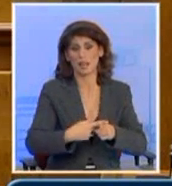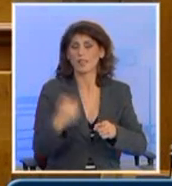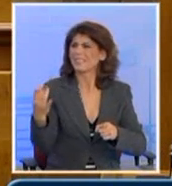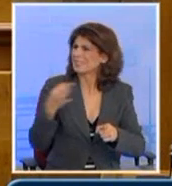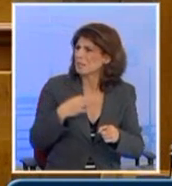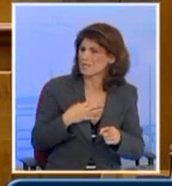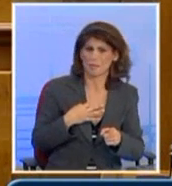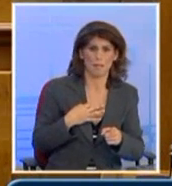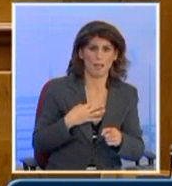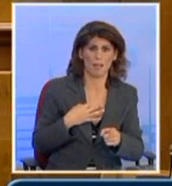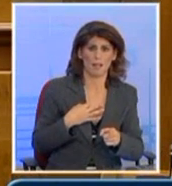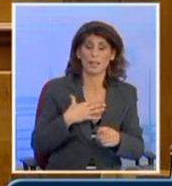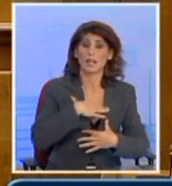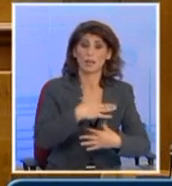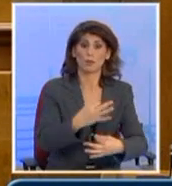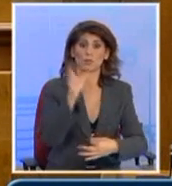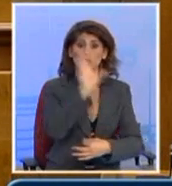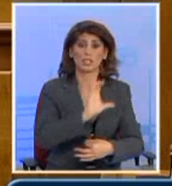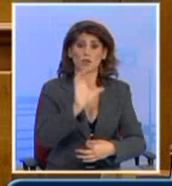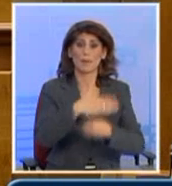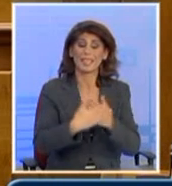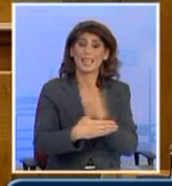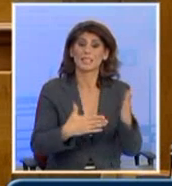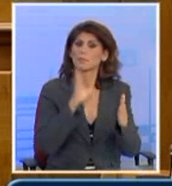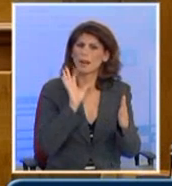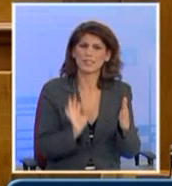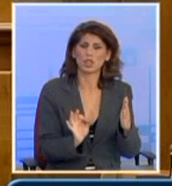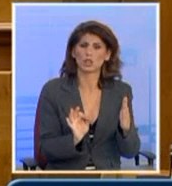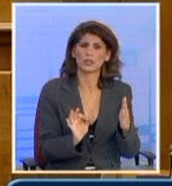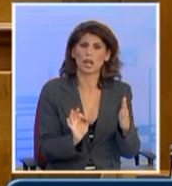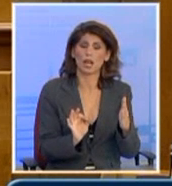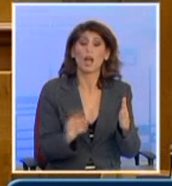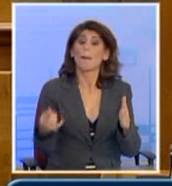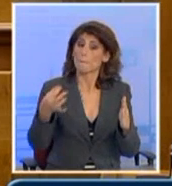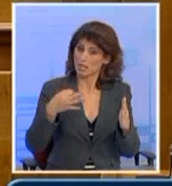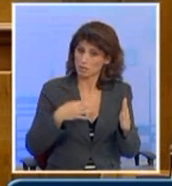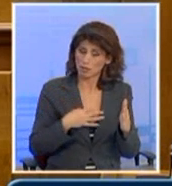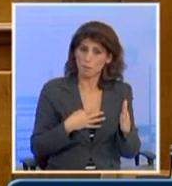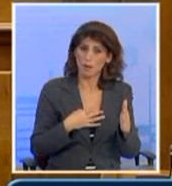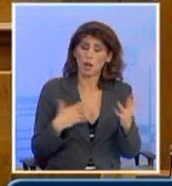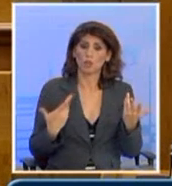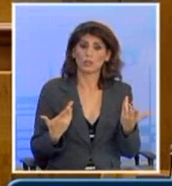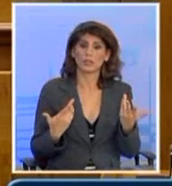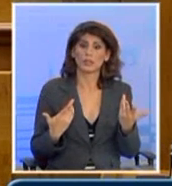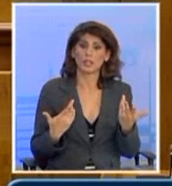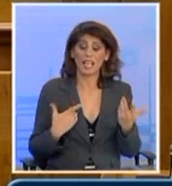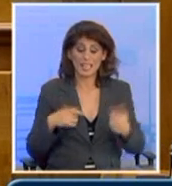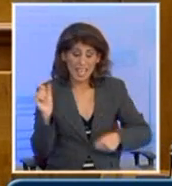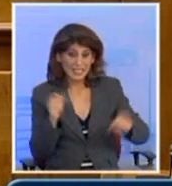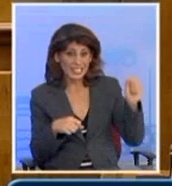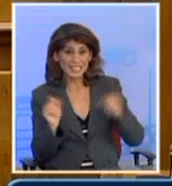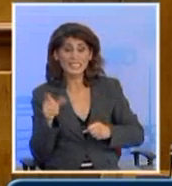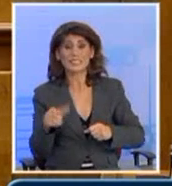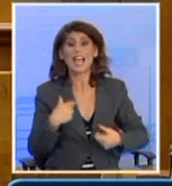είπε η εκπρόσωπος της Ευρωπαϊκής Αριστεράς στην πραγματικότητα? Μας είπε ότι οι αντιρρήσεις